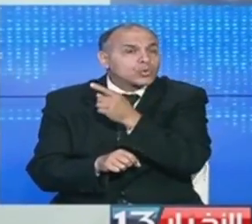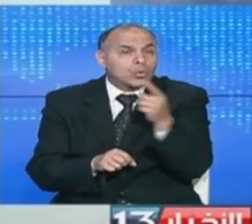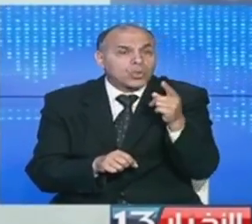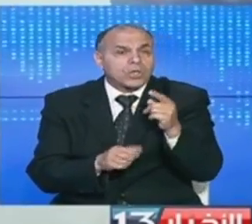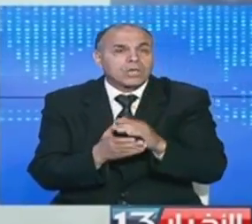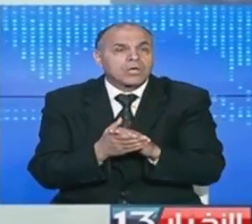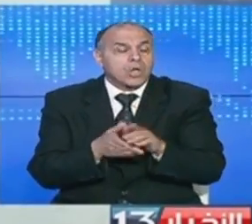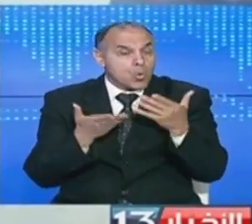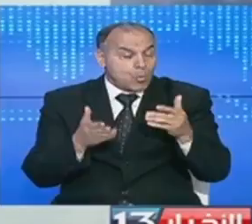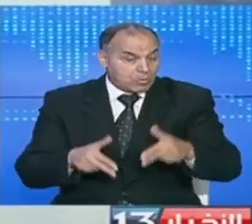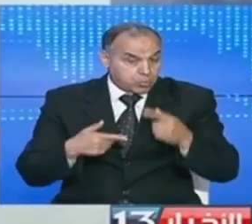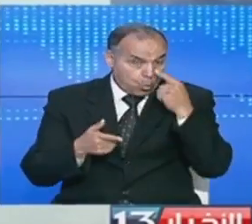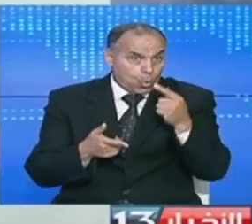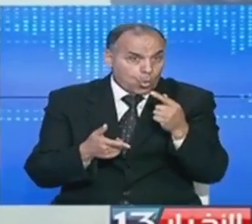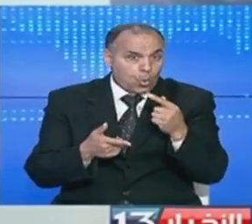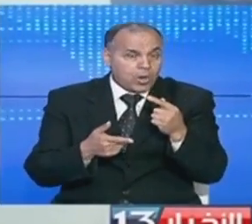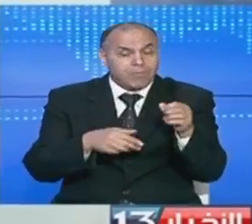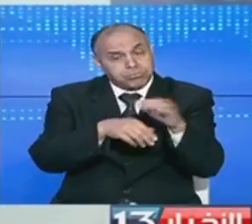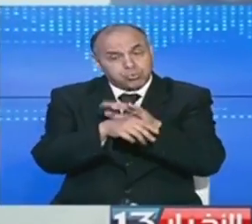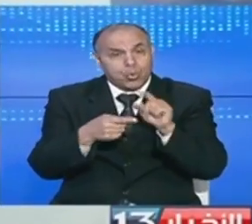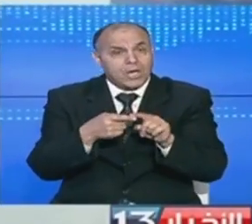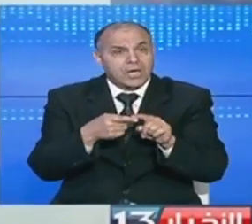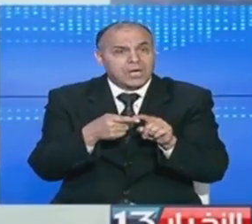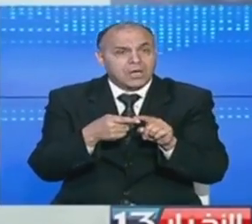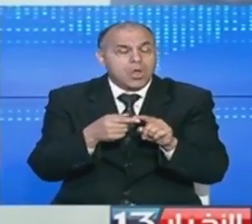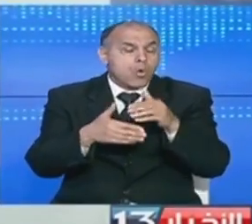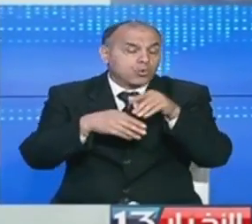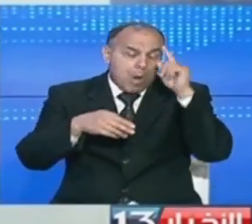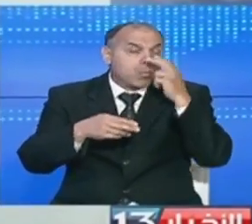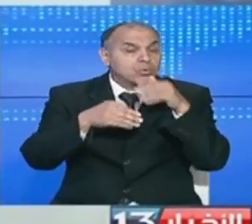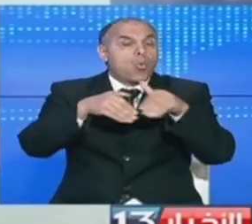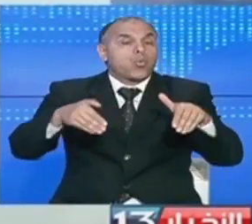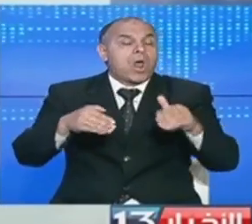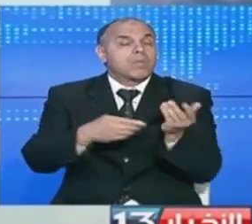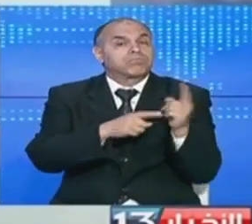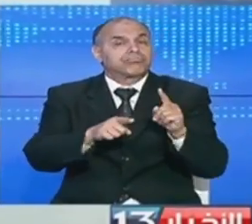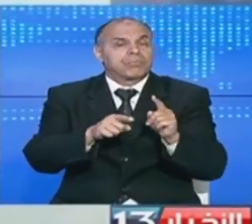يعيشها العالم اليوم، هذه الجائحة في الصفوف الأولى